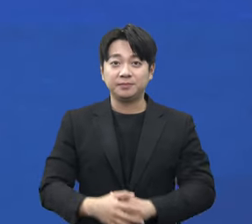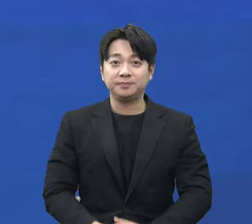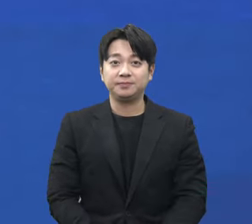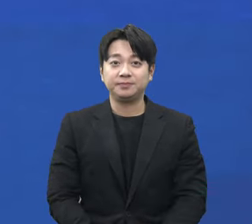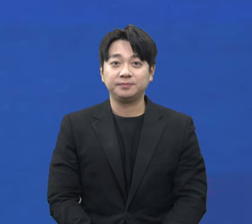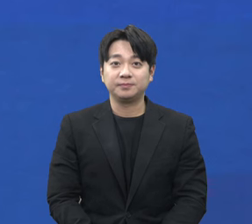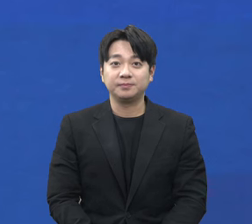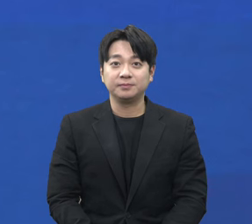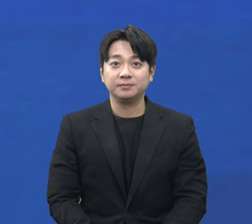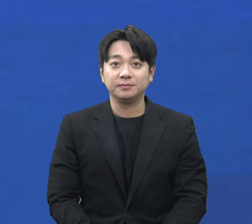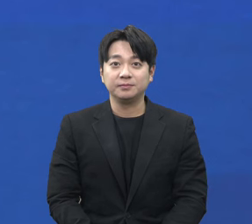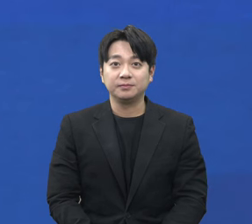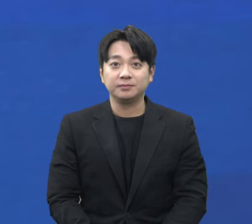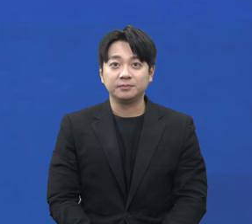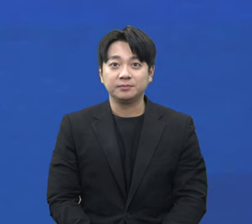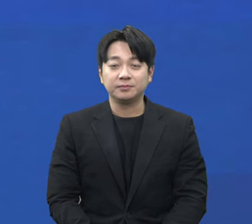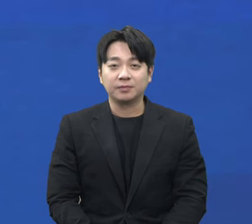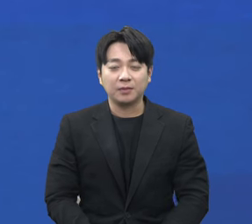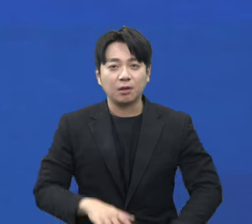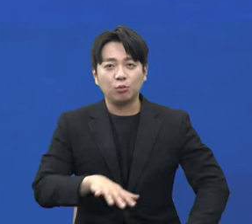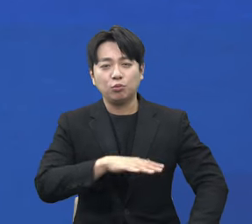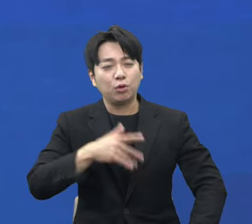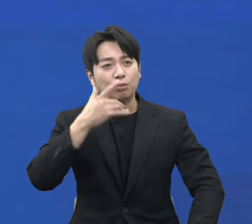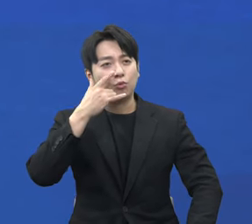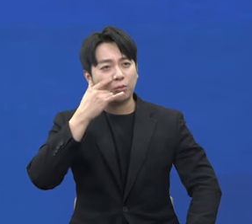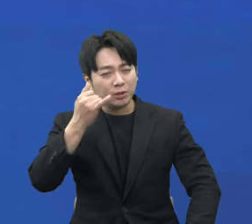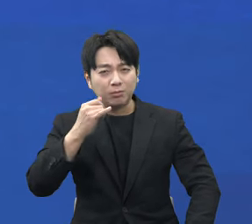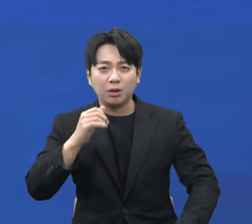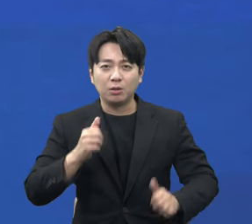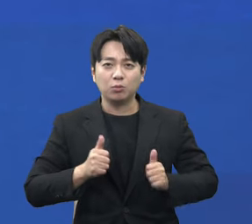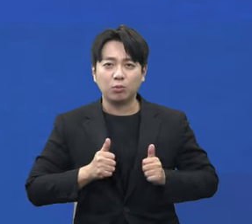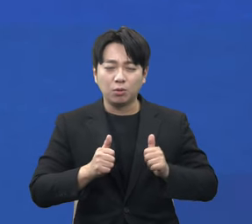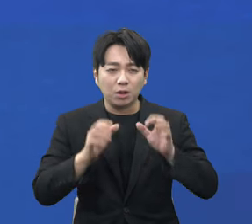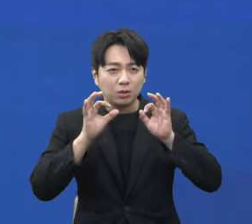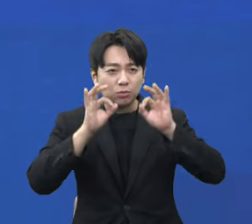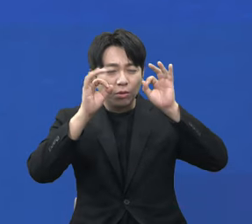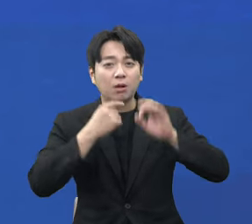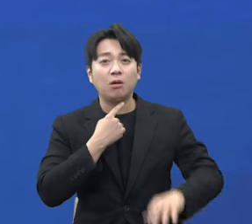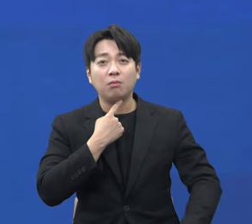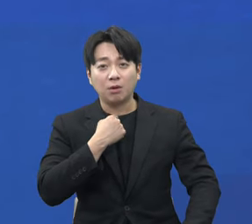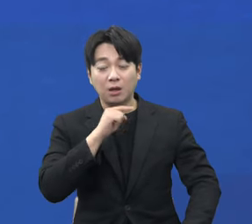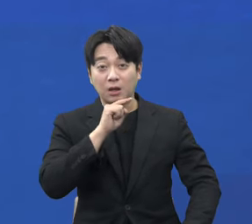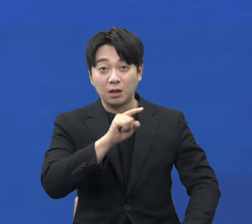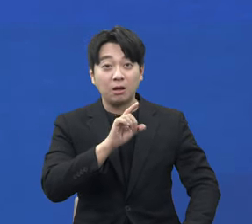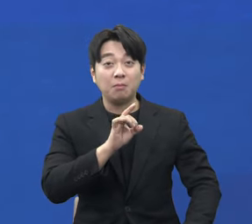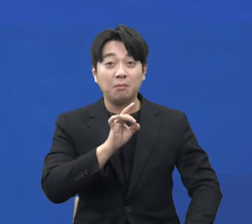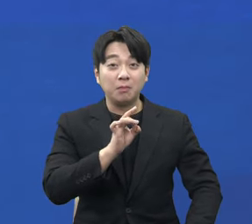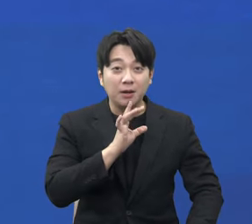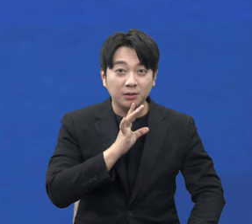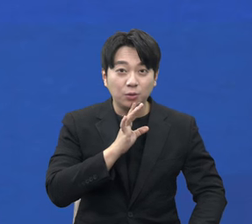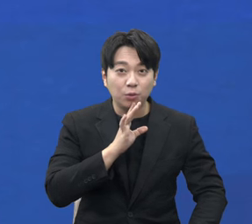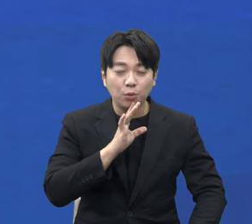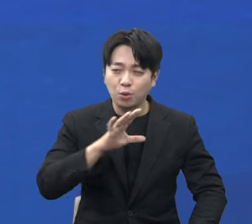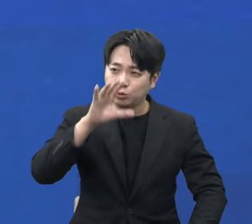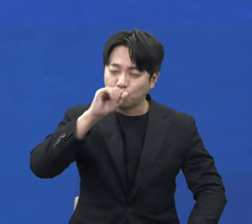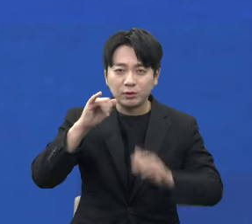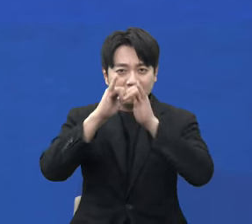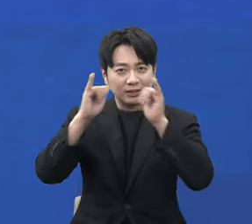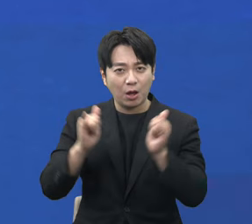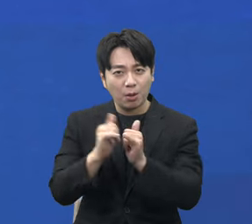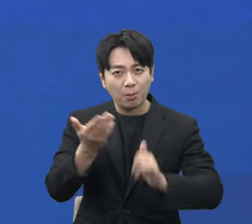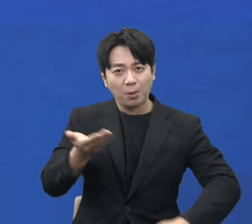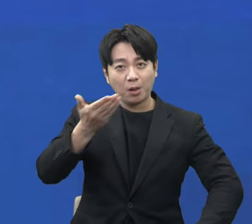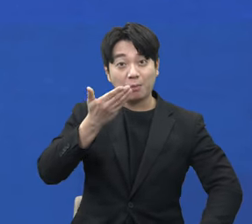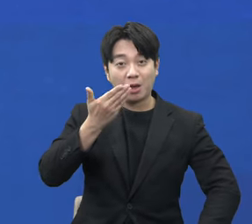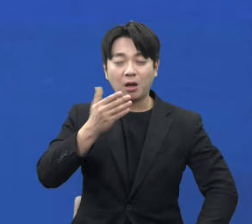부모님들은 눈물나게 열심히 사십니다. 열심히 산다고 살맛나는 세상은 만들 수 없습니다. 땀 흘린 만큼 그